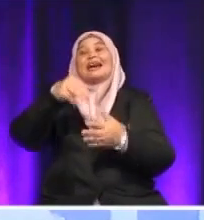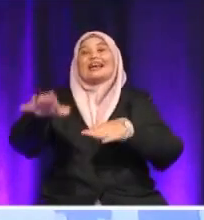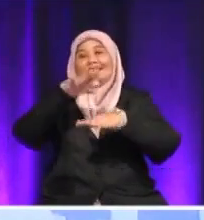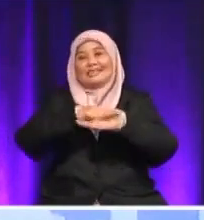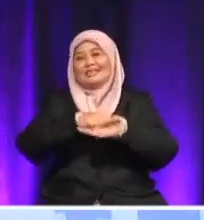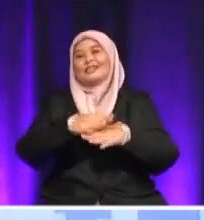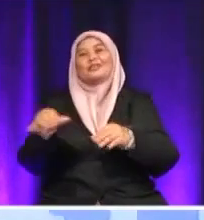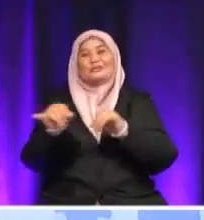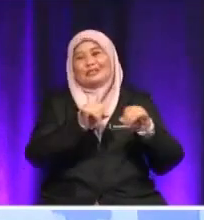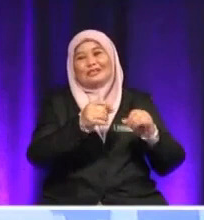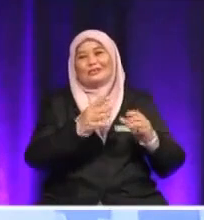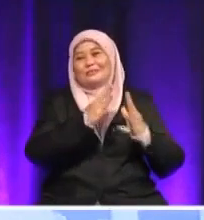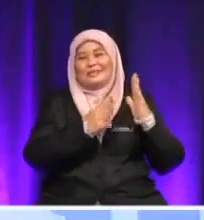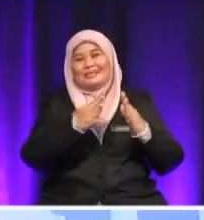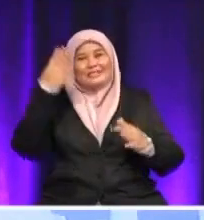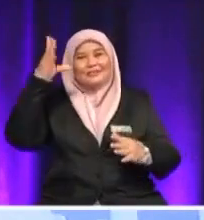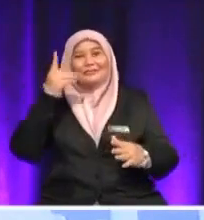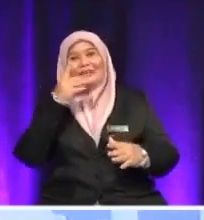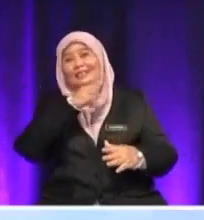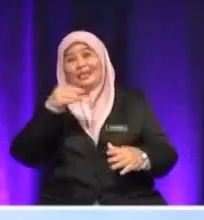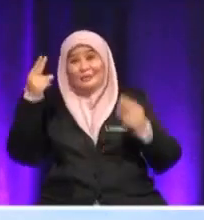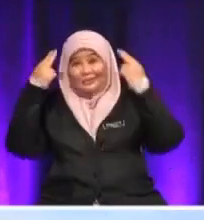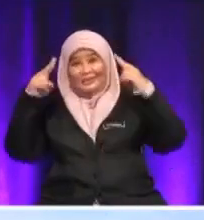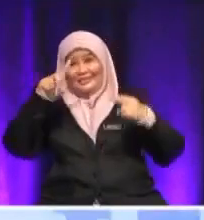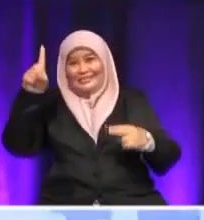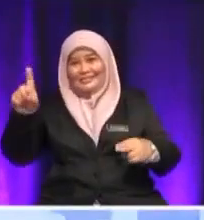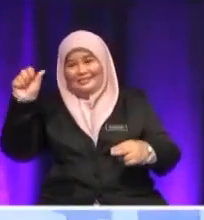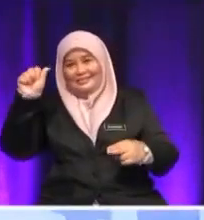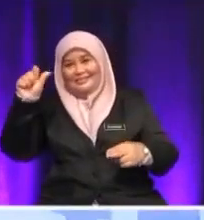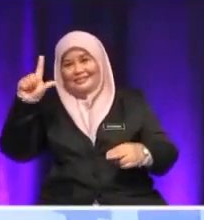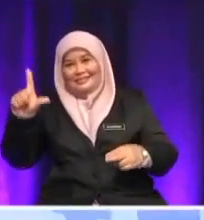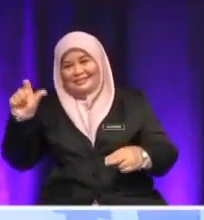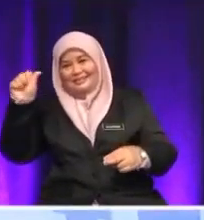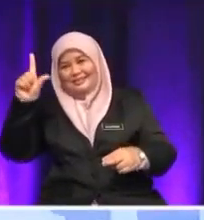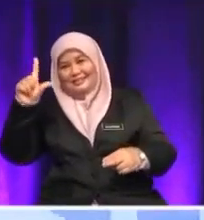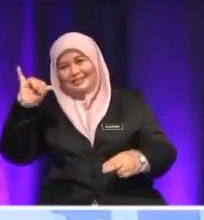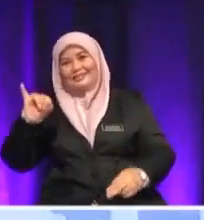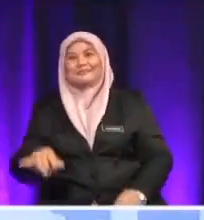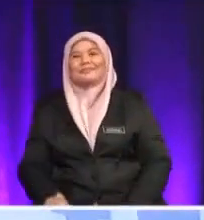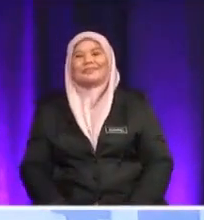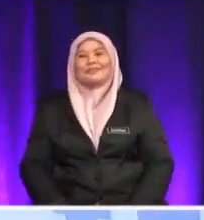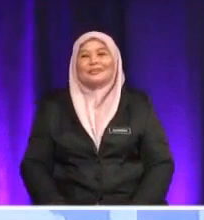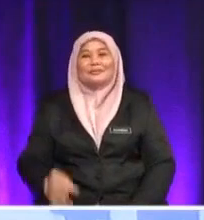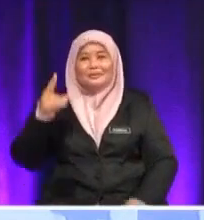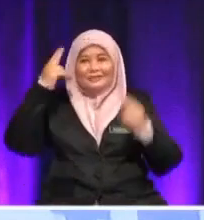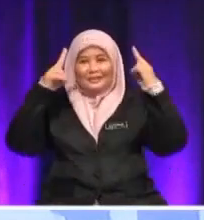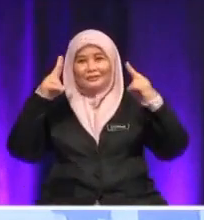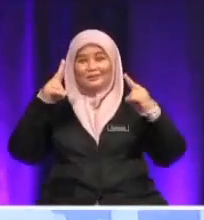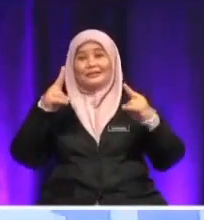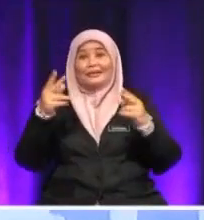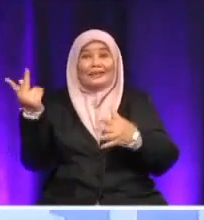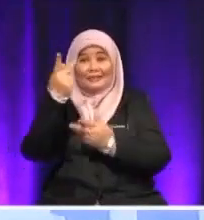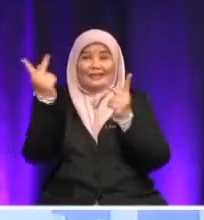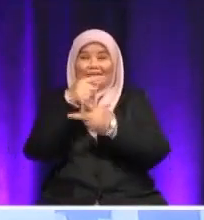juga jurubahasa isyarat kita, Cikgu Ruzaimah, dan juga Ustaz Muhammad Zazali. Okey Ustaz, untuk segmen ini, kita